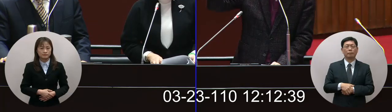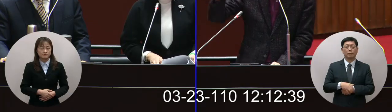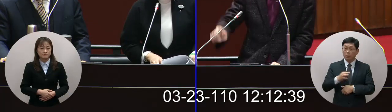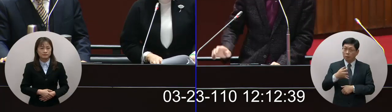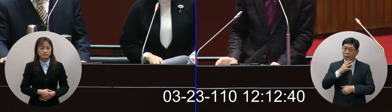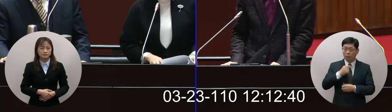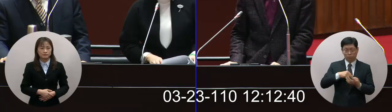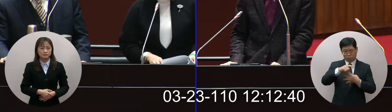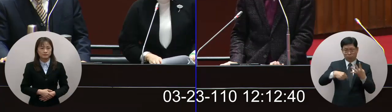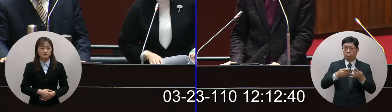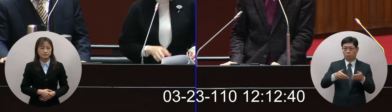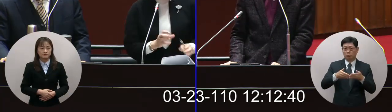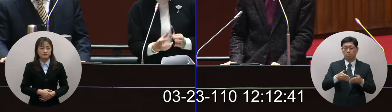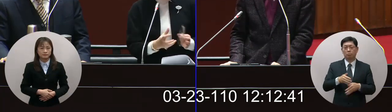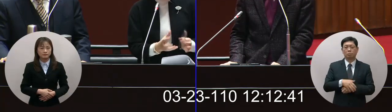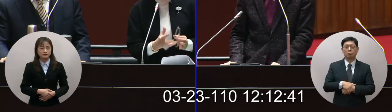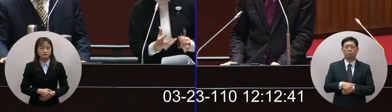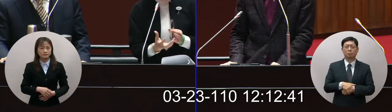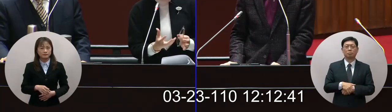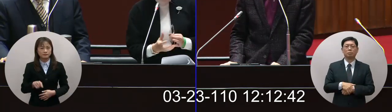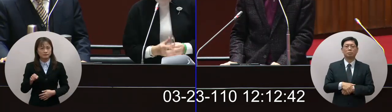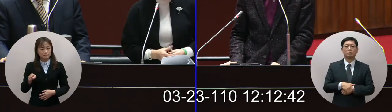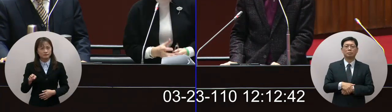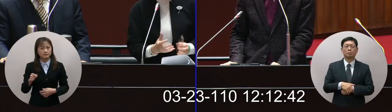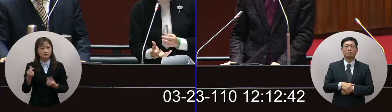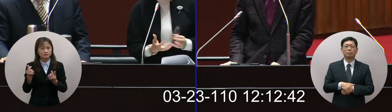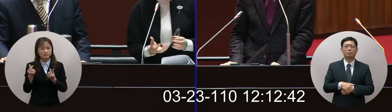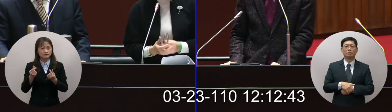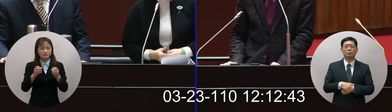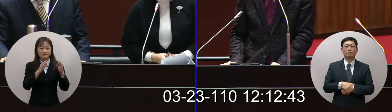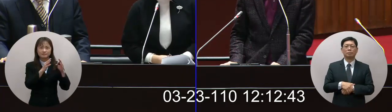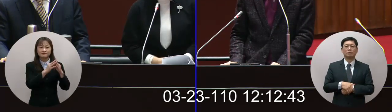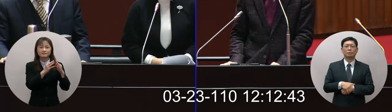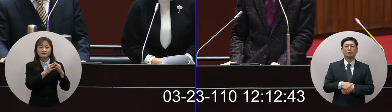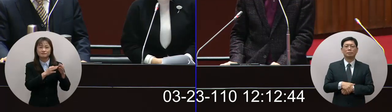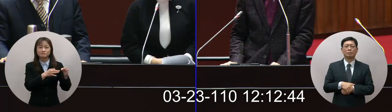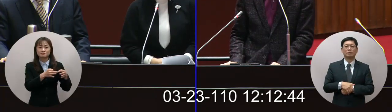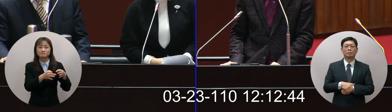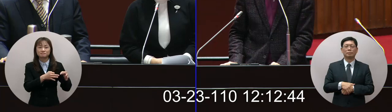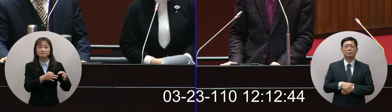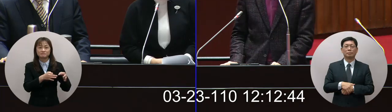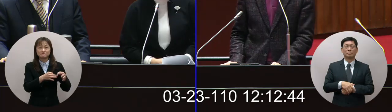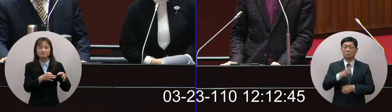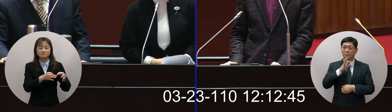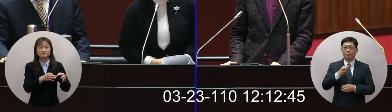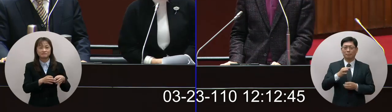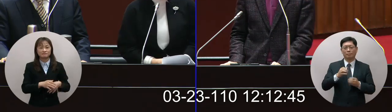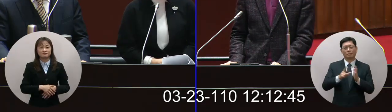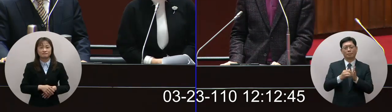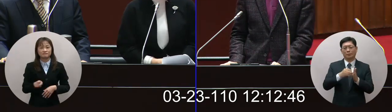为油电水气最重要啊。 那个感觉上是比较像金融的这个 的操作。